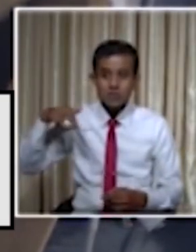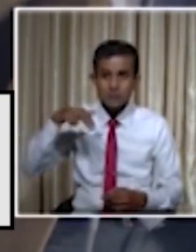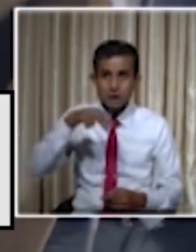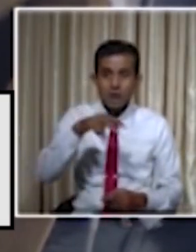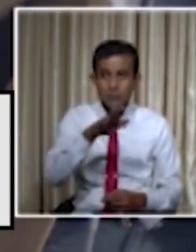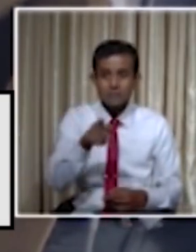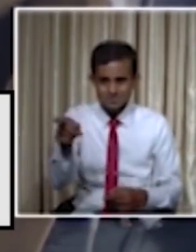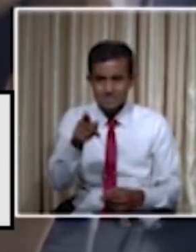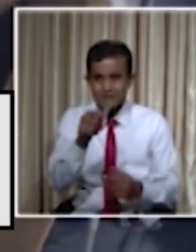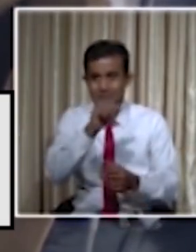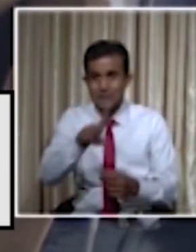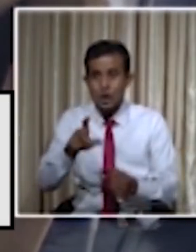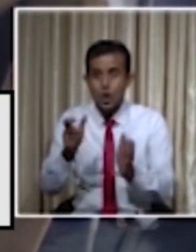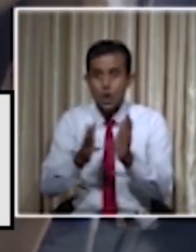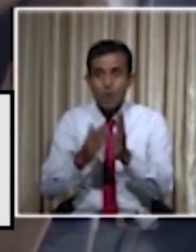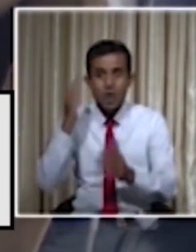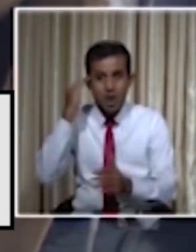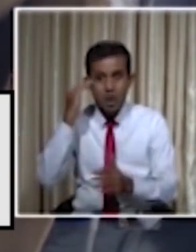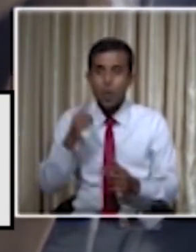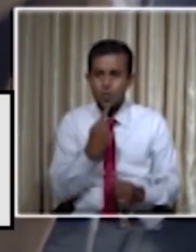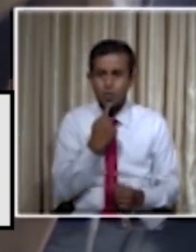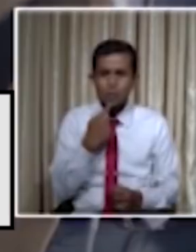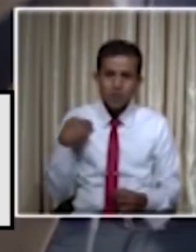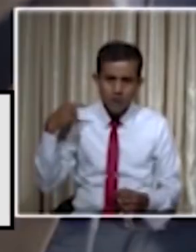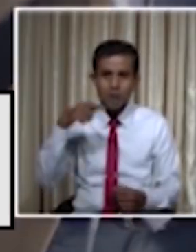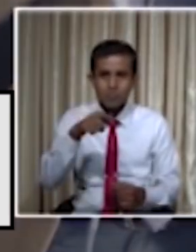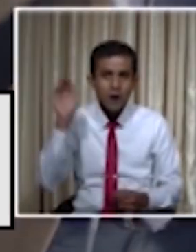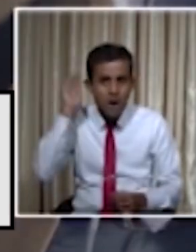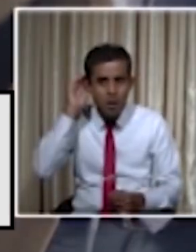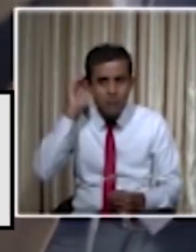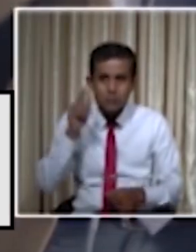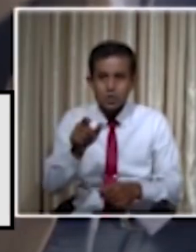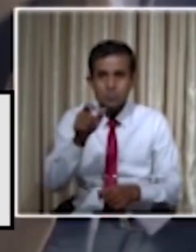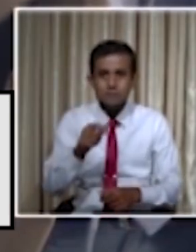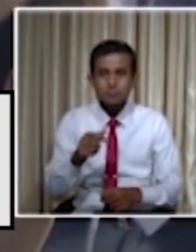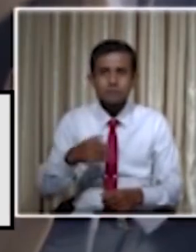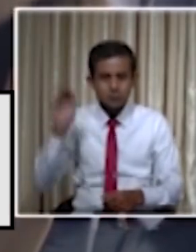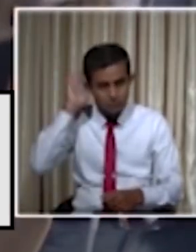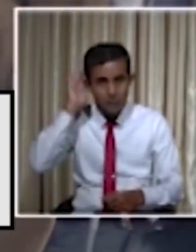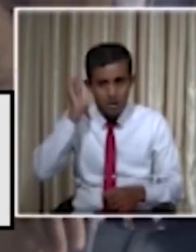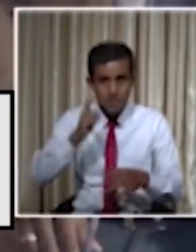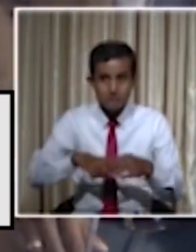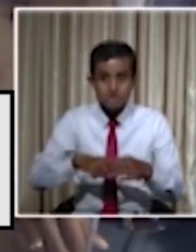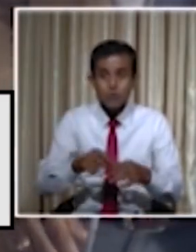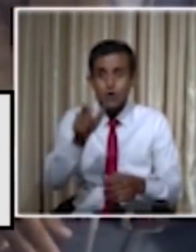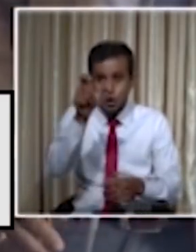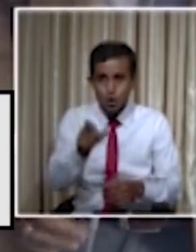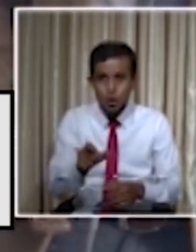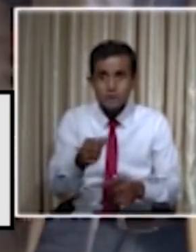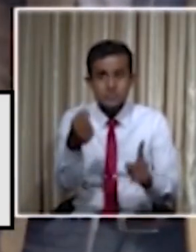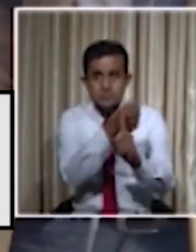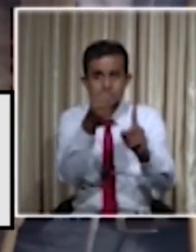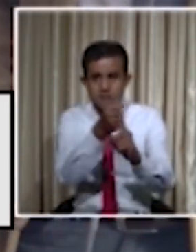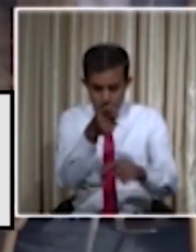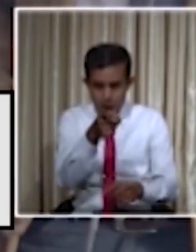හිටපු නියෝජ්‍ය කොමසාරිස් සුමියත් එක්ක ආවා. ඔව්. ඇවිල්ලා මම ඇහුවේ මම ඔබතුමාම අහන්න ප්‍රශ්නේ තමයි මම ඔබතුමාට තර්ජනයක්